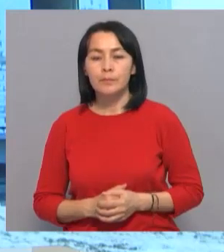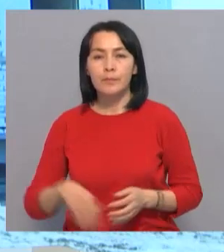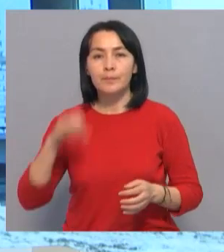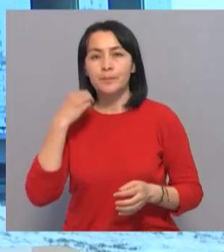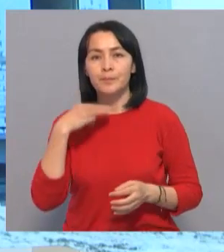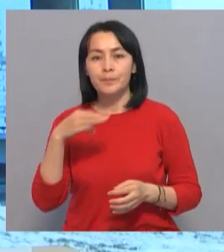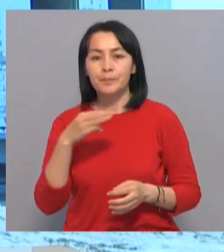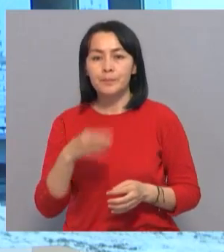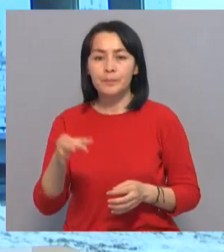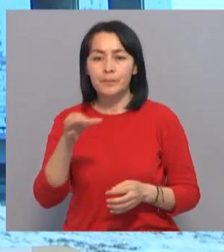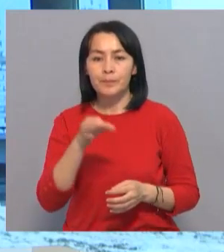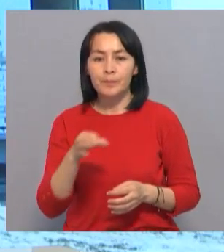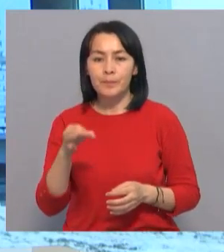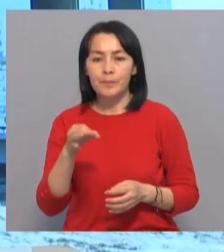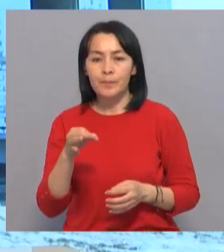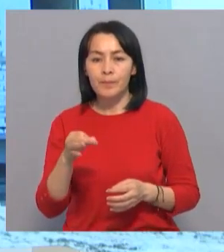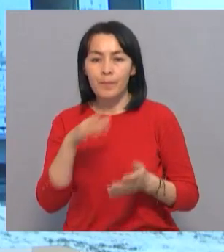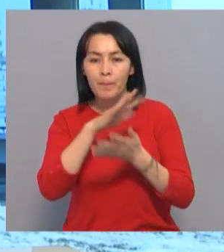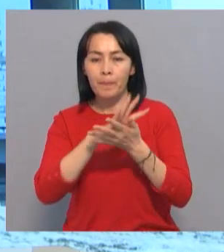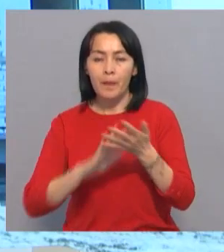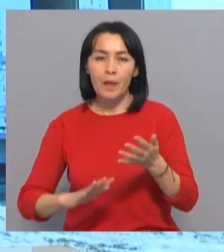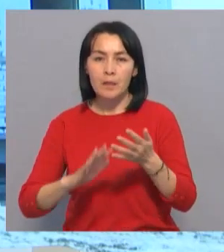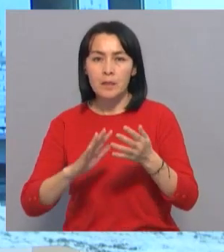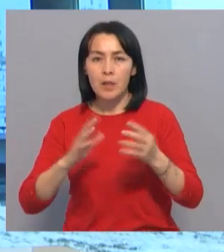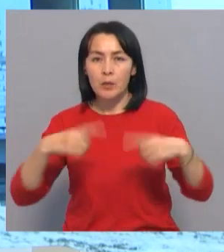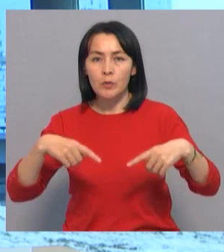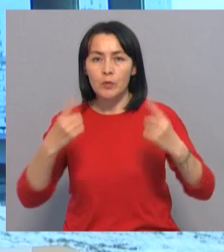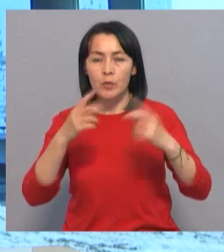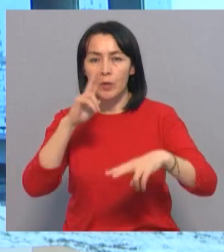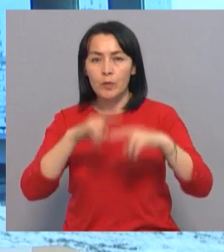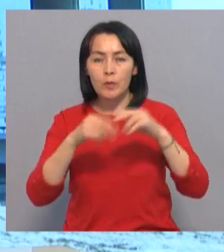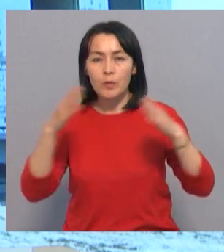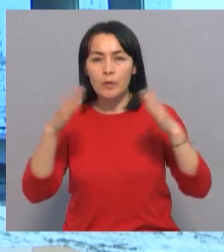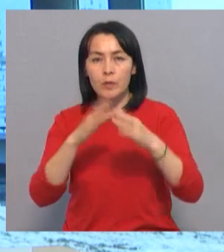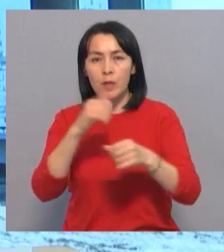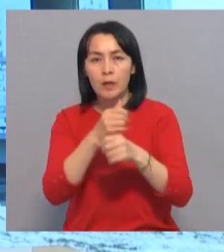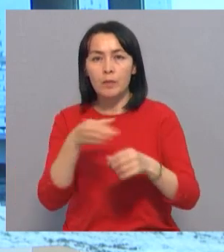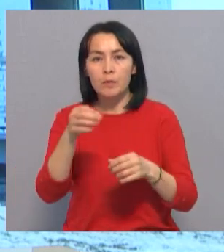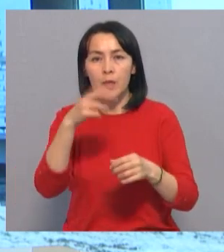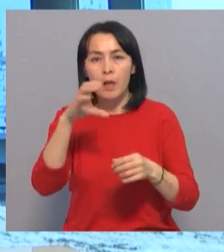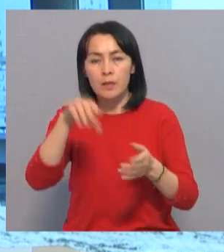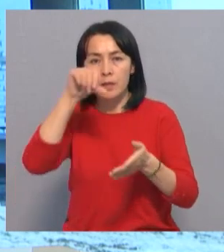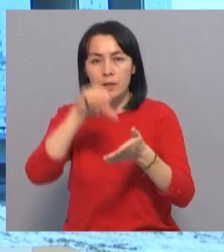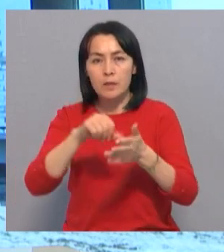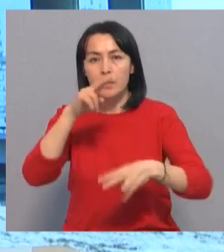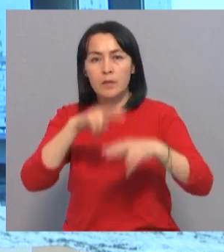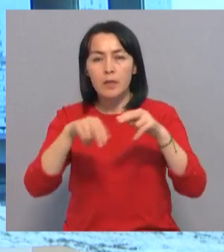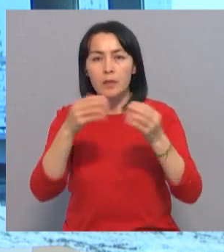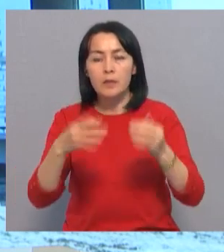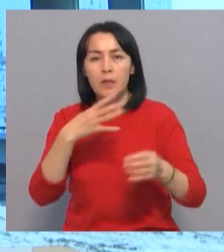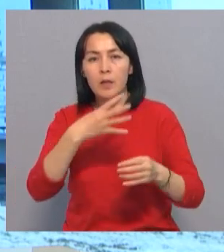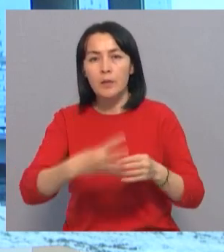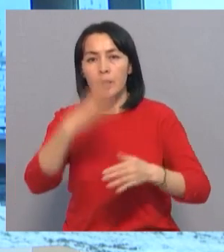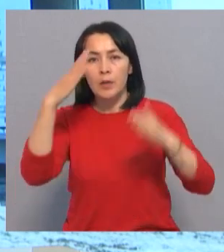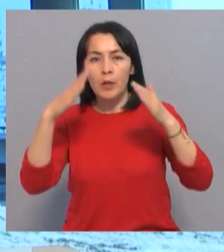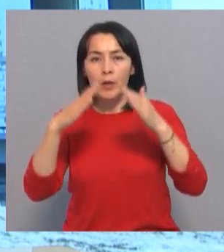В Туркестанской области продолжают строить жилье. Аким области Дархан Сатыбалды посетил строительную площадку